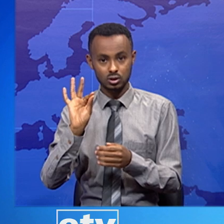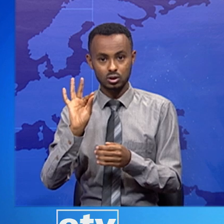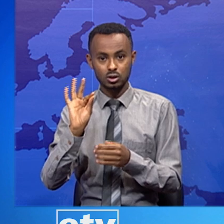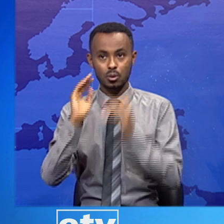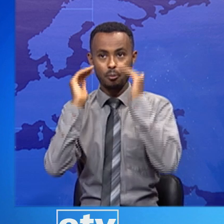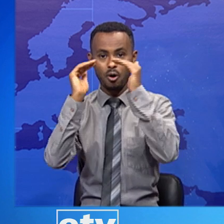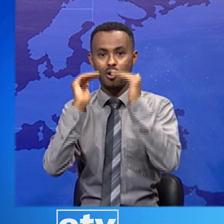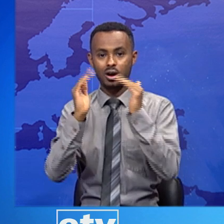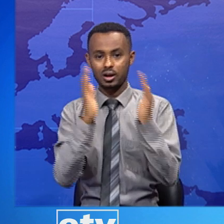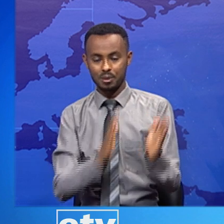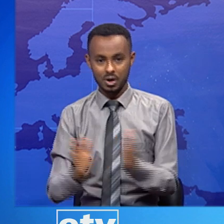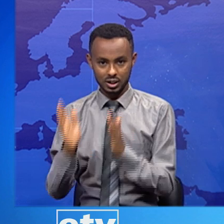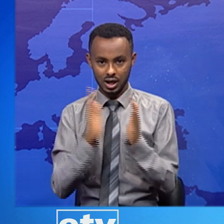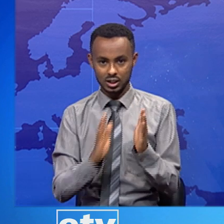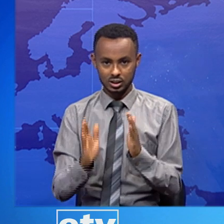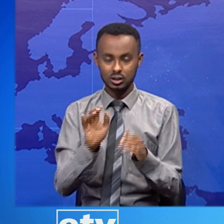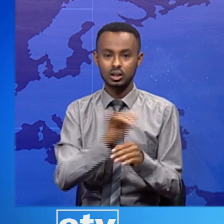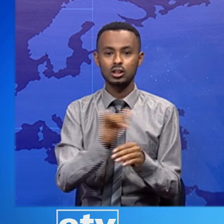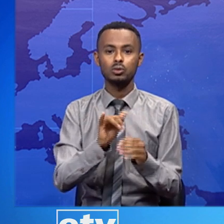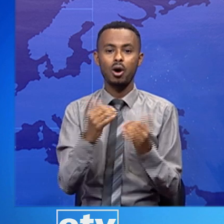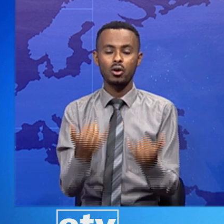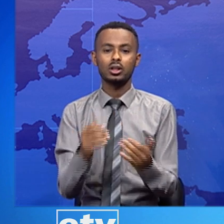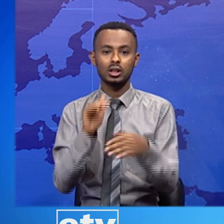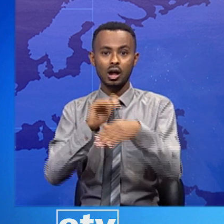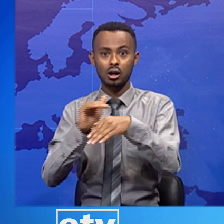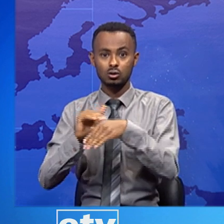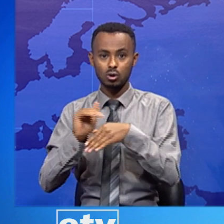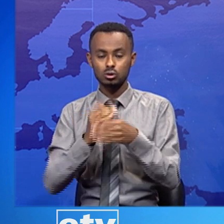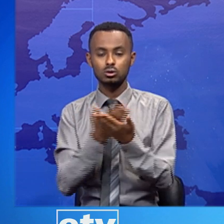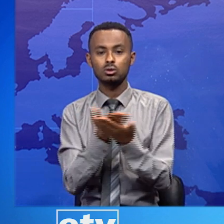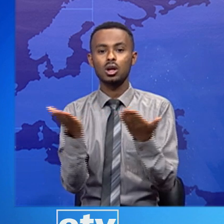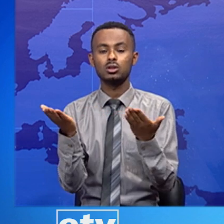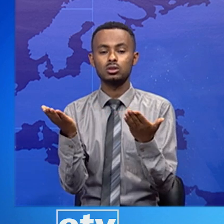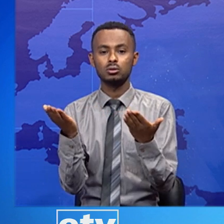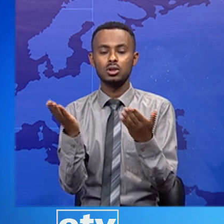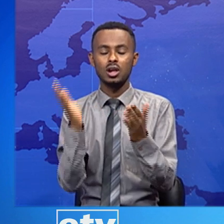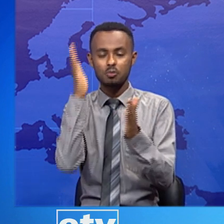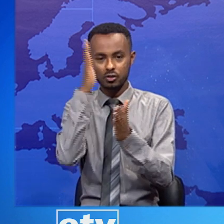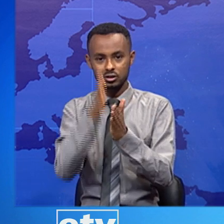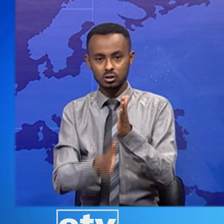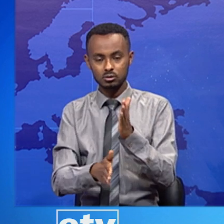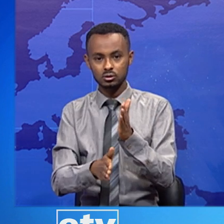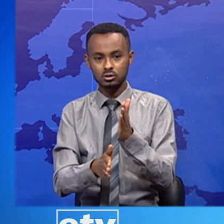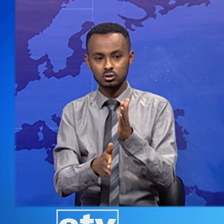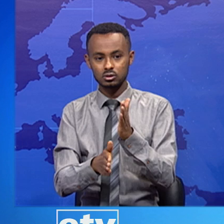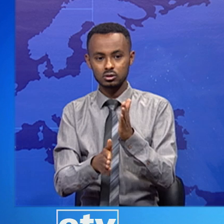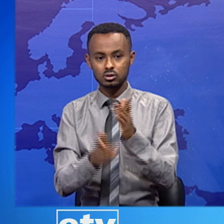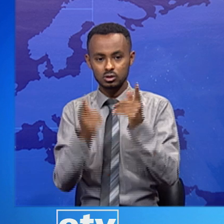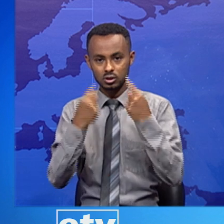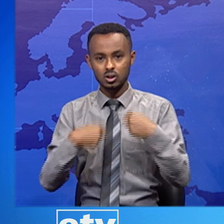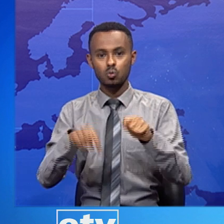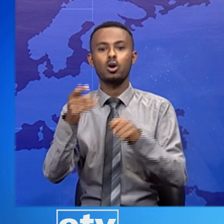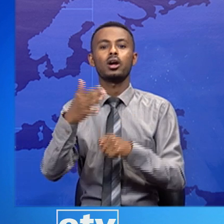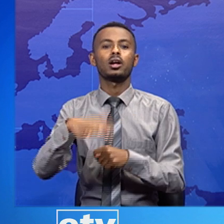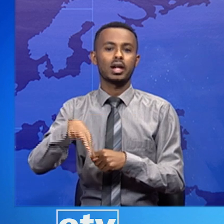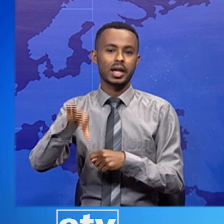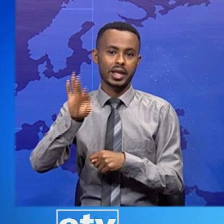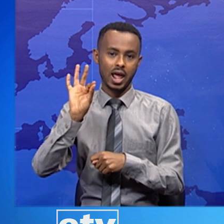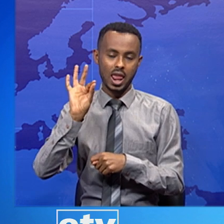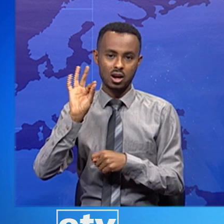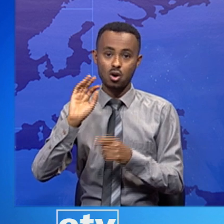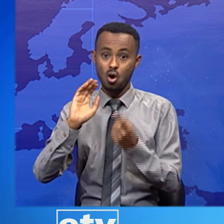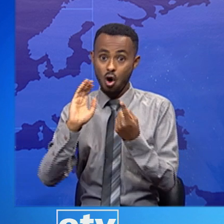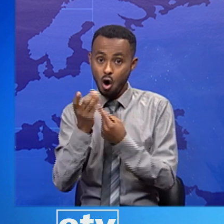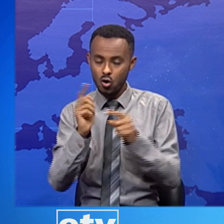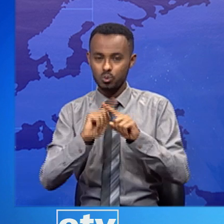መዋቅር ለማደራጀት በዚህ በአሁኑ የጠቃቀስባቸው ነገሮችን ለመፈጸም እየሞከርን እንገኛለን።